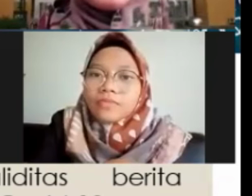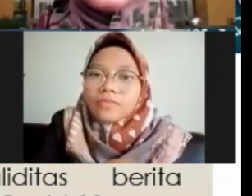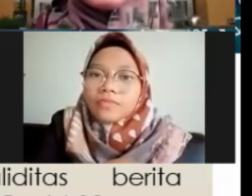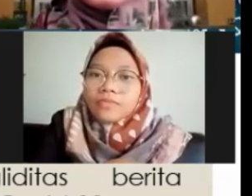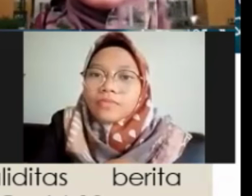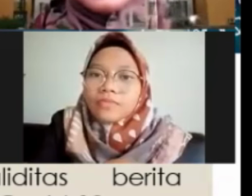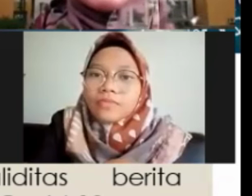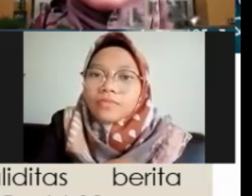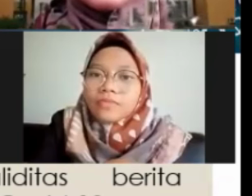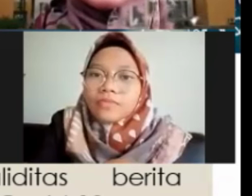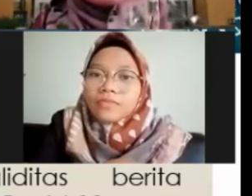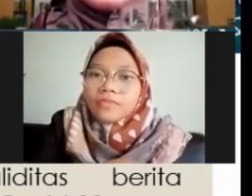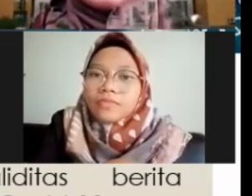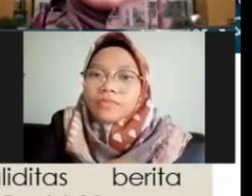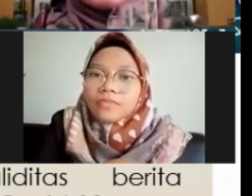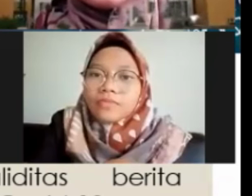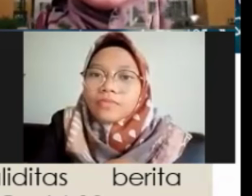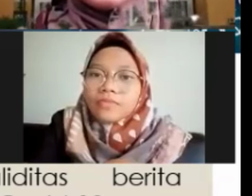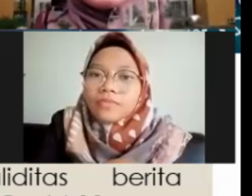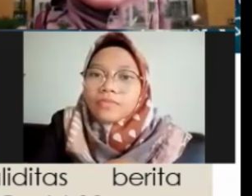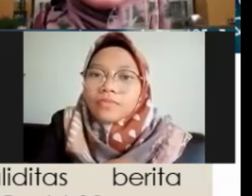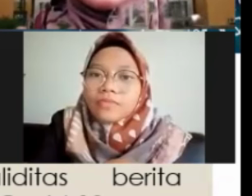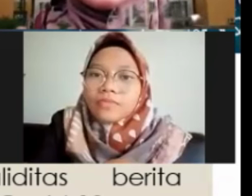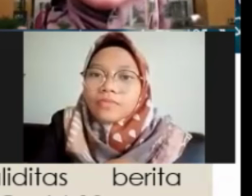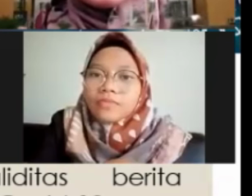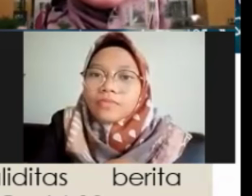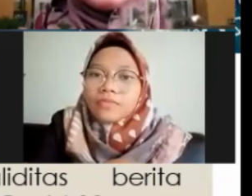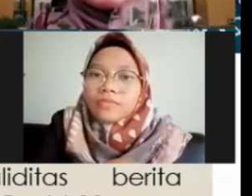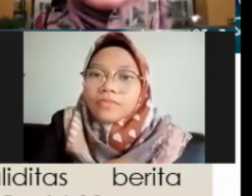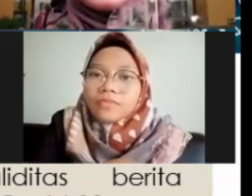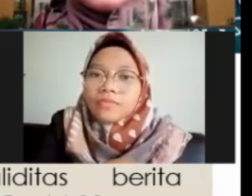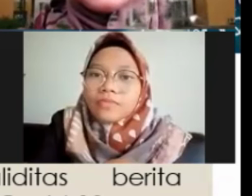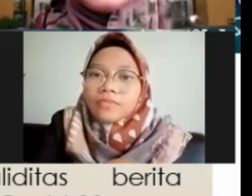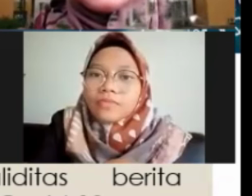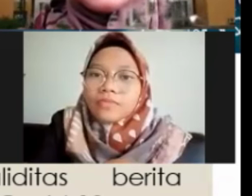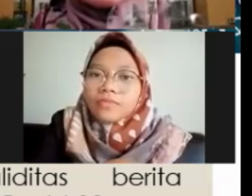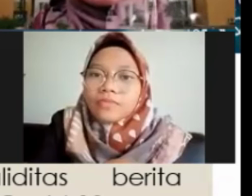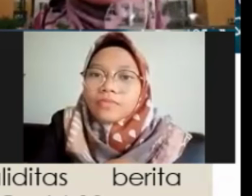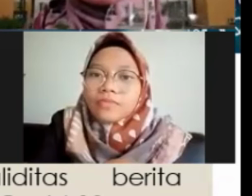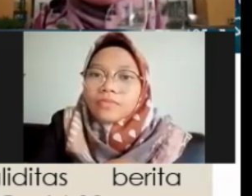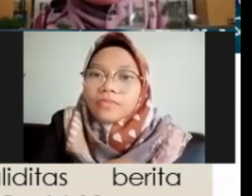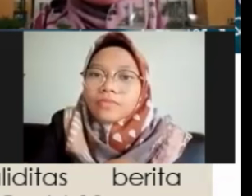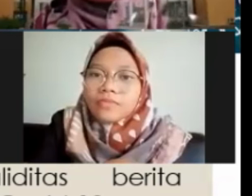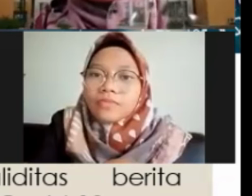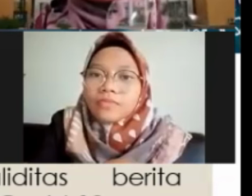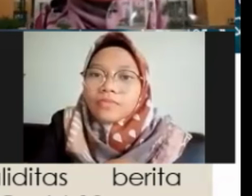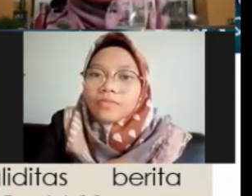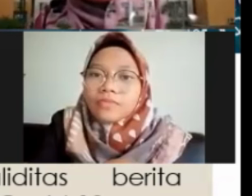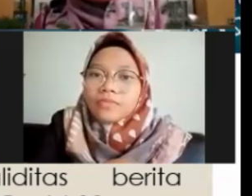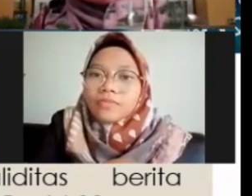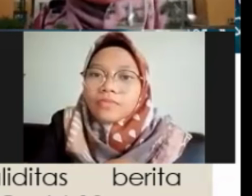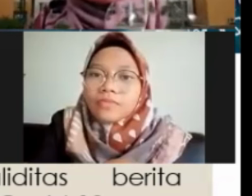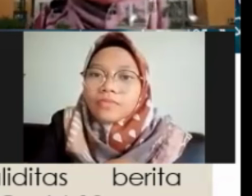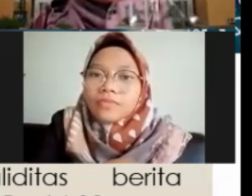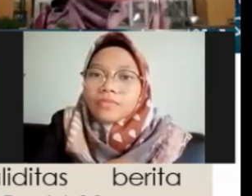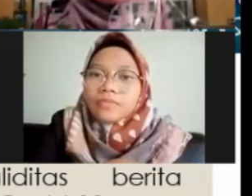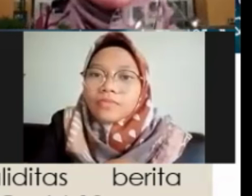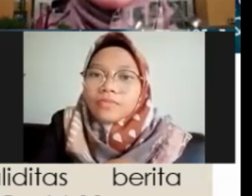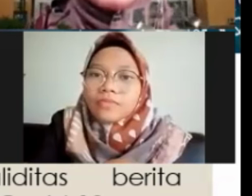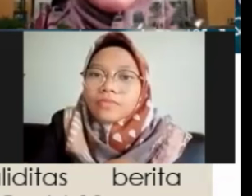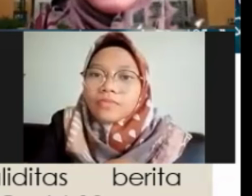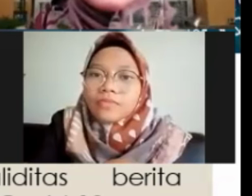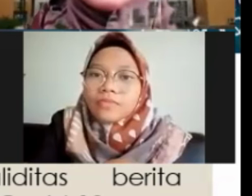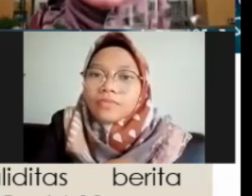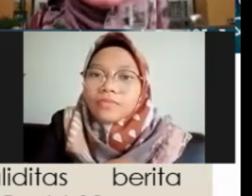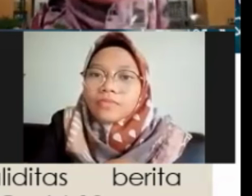mengetahui keamanannya, karena sebagian besar dari kita mungkin waktu masih bayi atau balita juga sudah